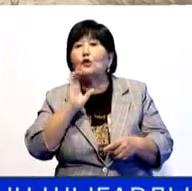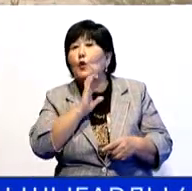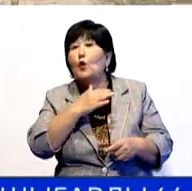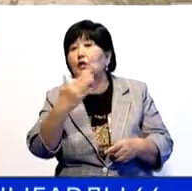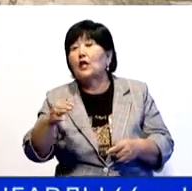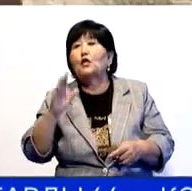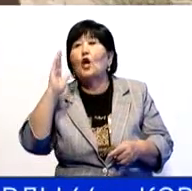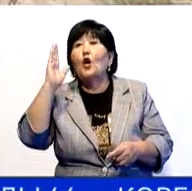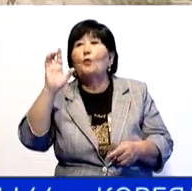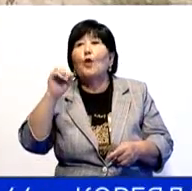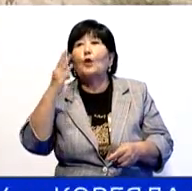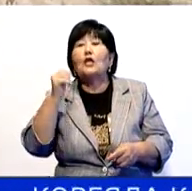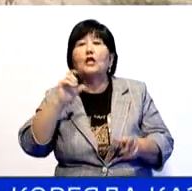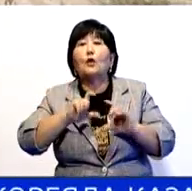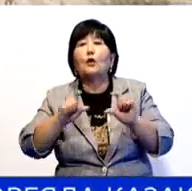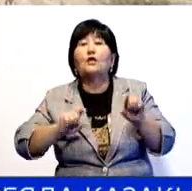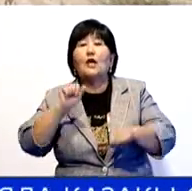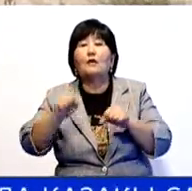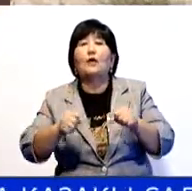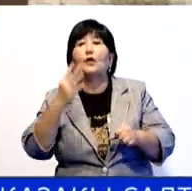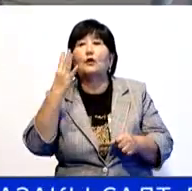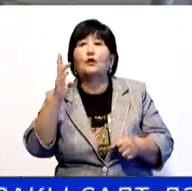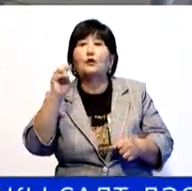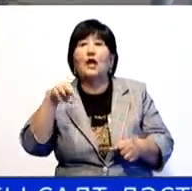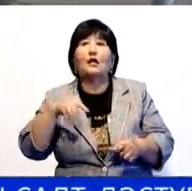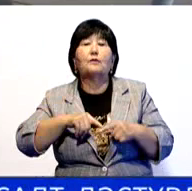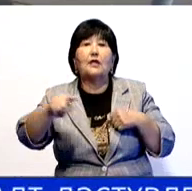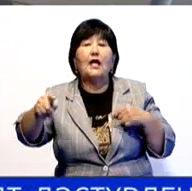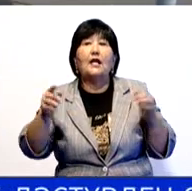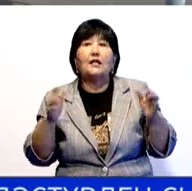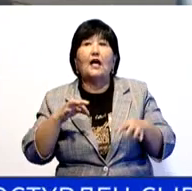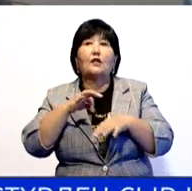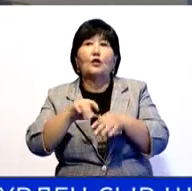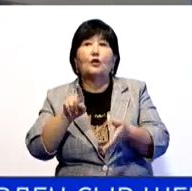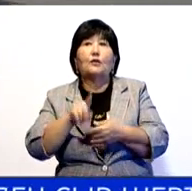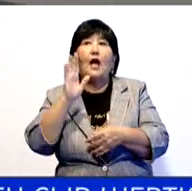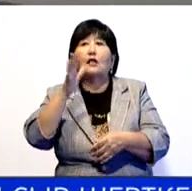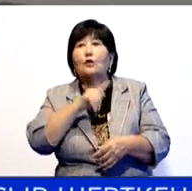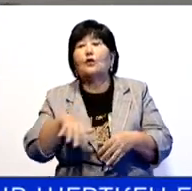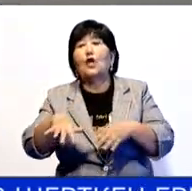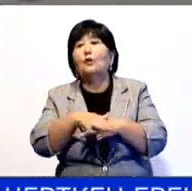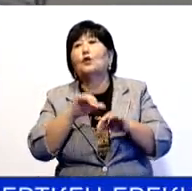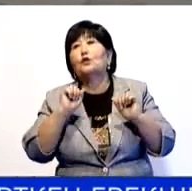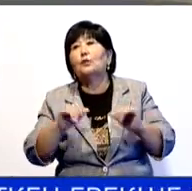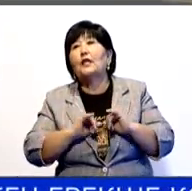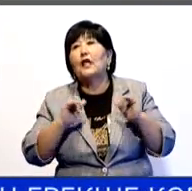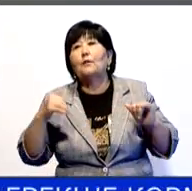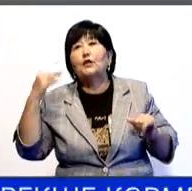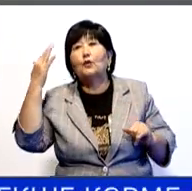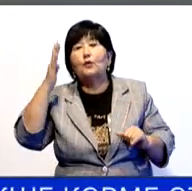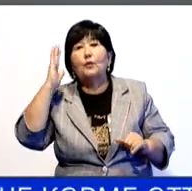Болашақ университетінің алдынан бастау алған велошеру 4 шақырымды құрады. Шараны ұйымдастырушылар алдағы уақытта бұқаралық спортты дамыту